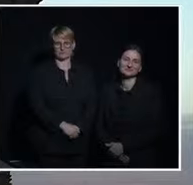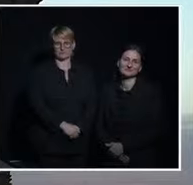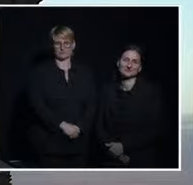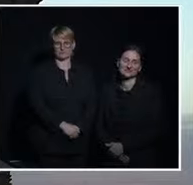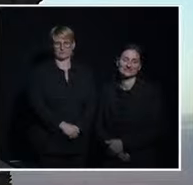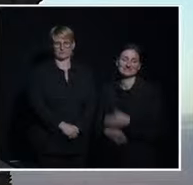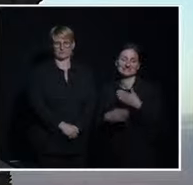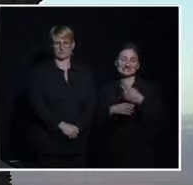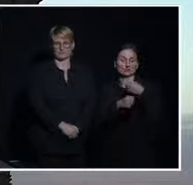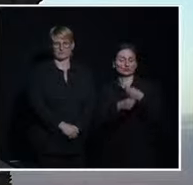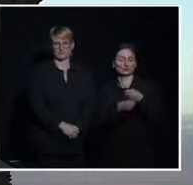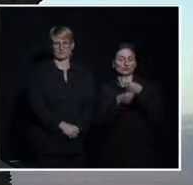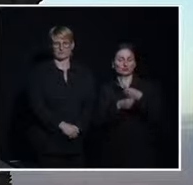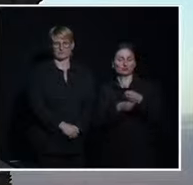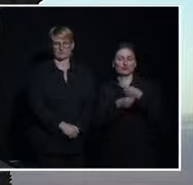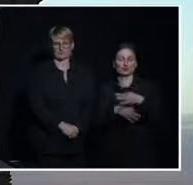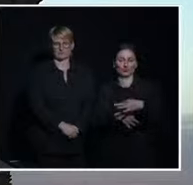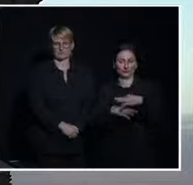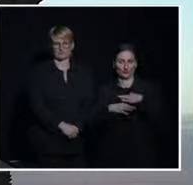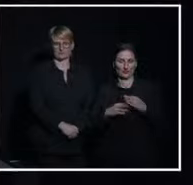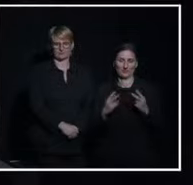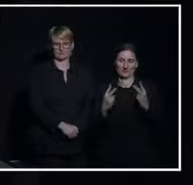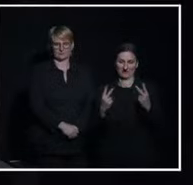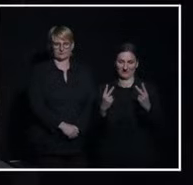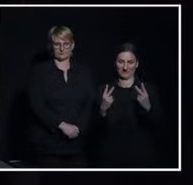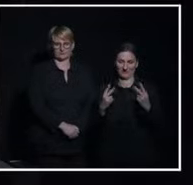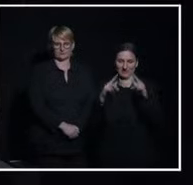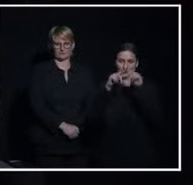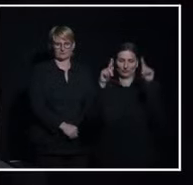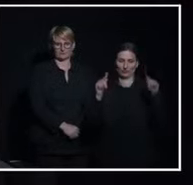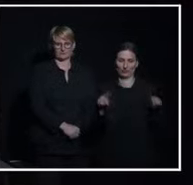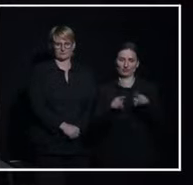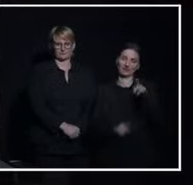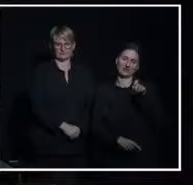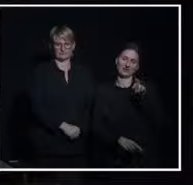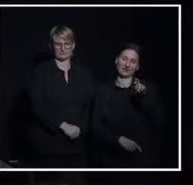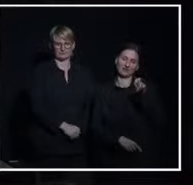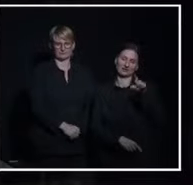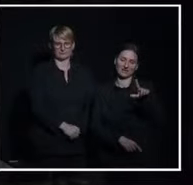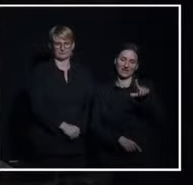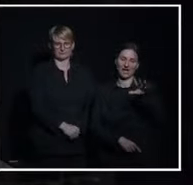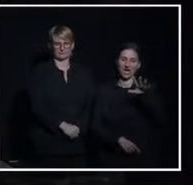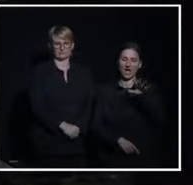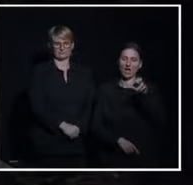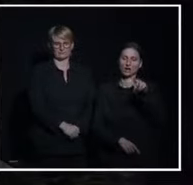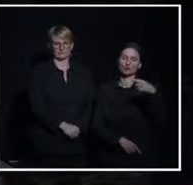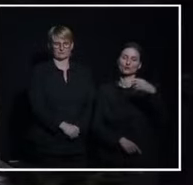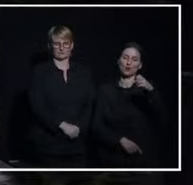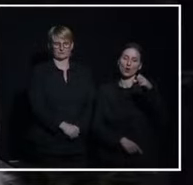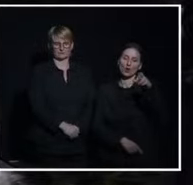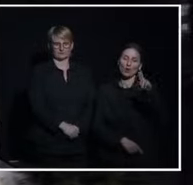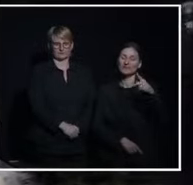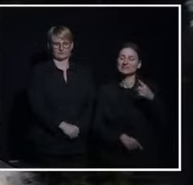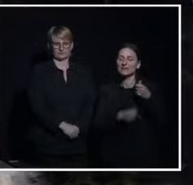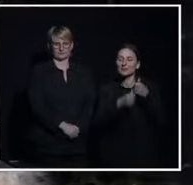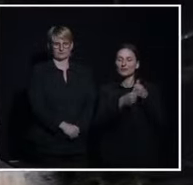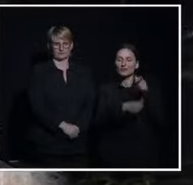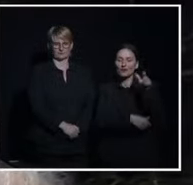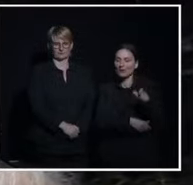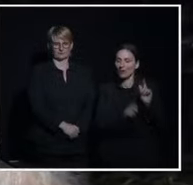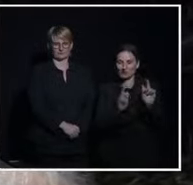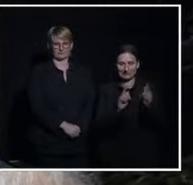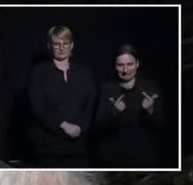Dieses Schild ist mir ganz wichtig, und zwar da steht drauf Karl Schörkhofer. Karl Schörkhofer ist kein Verfolgter gewesen, sondern